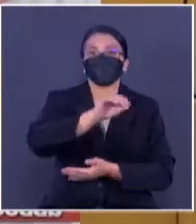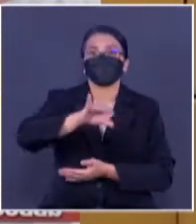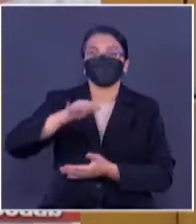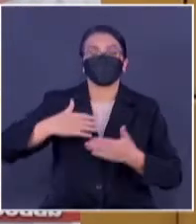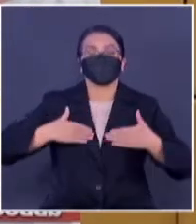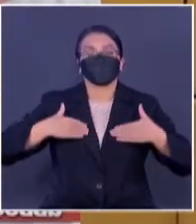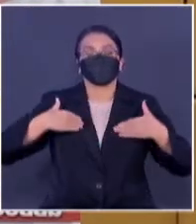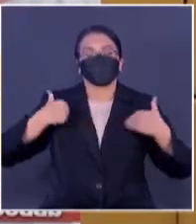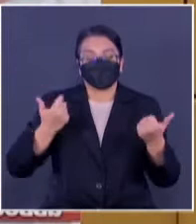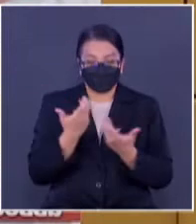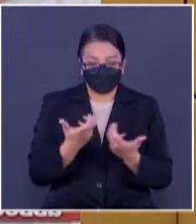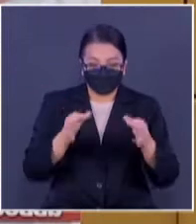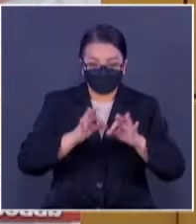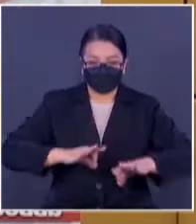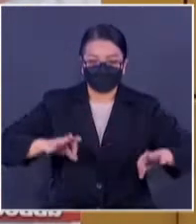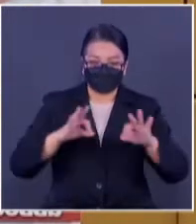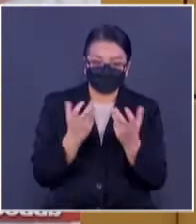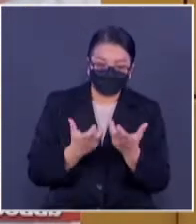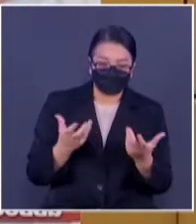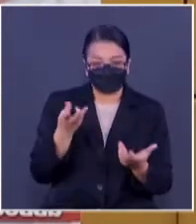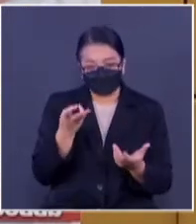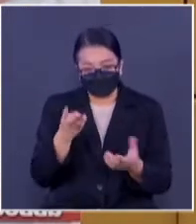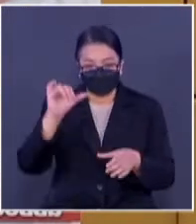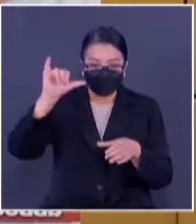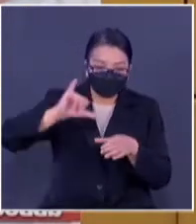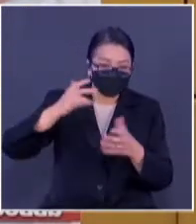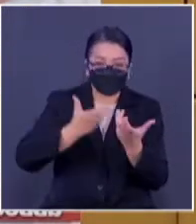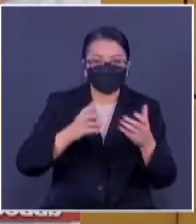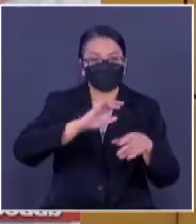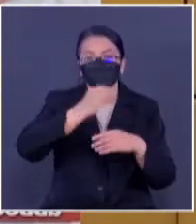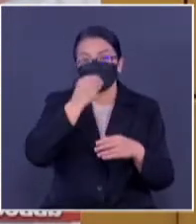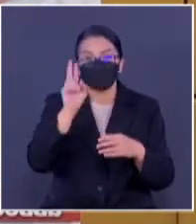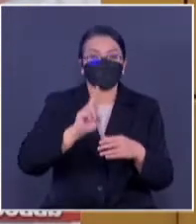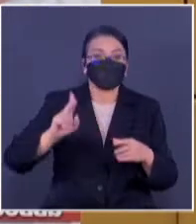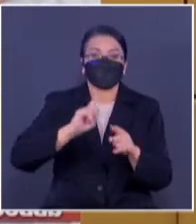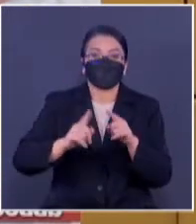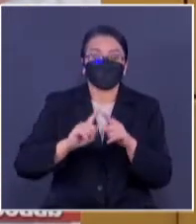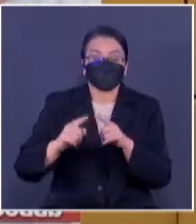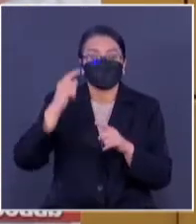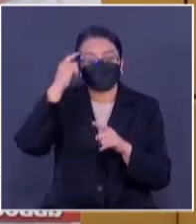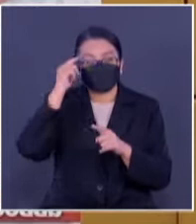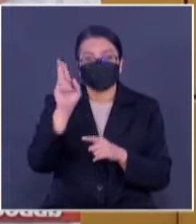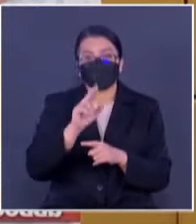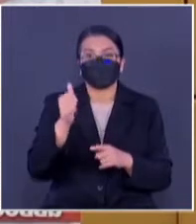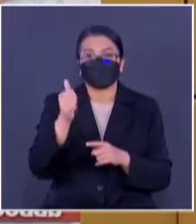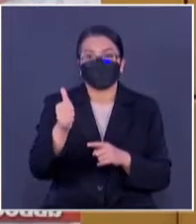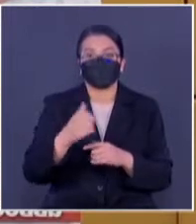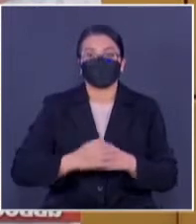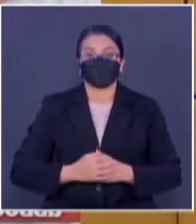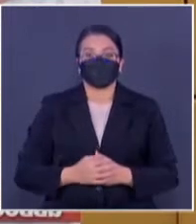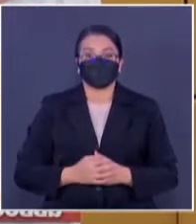ใครหลายๆคนเพราะว่ามีสิ่งของที่จำเป็นมีเครื่องอุปโภคบริโภคที่จะสามารถทำให้เรานั้นอยู่รอดต่อไปในช่วงที่มีการล็อกดาวน์แบบนี้